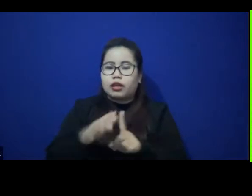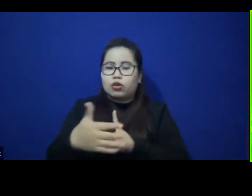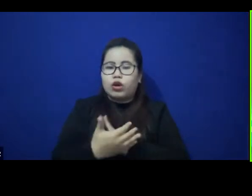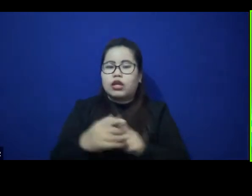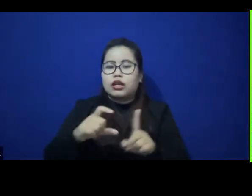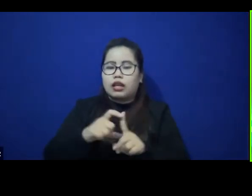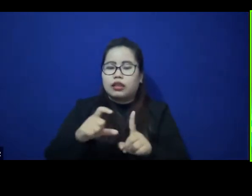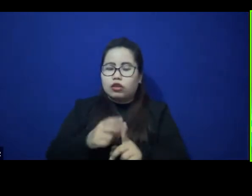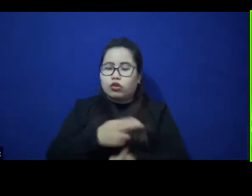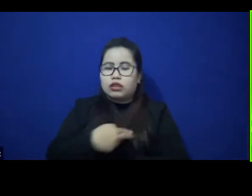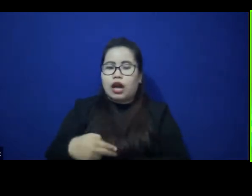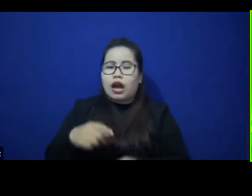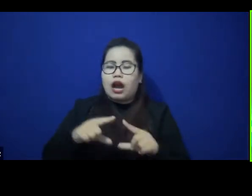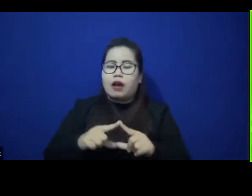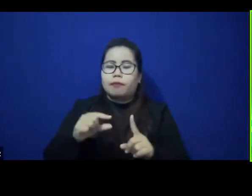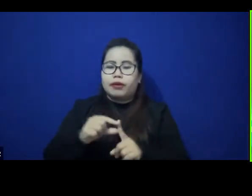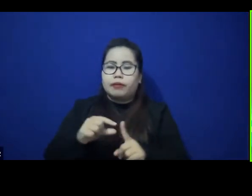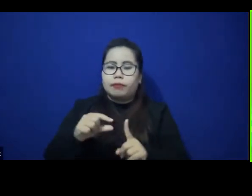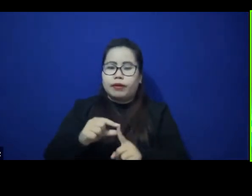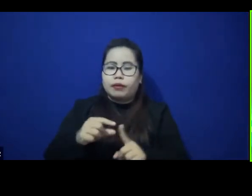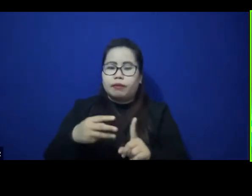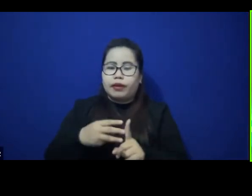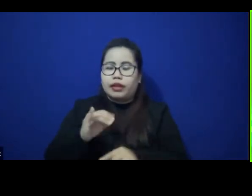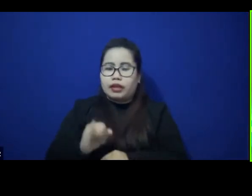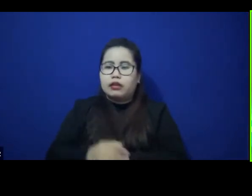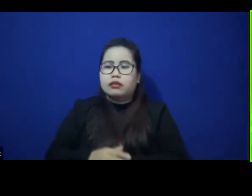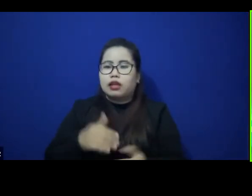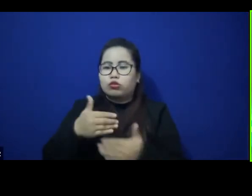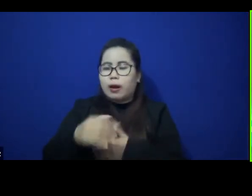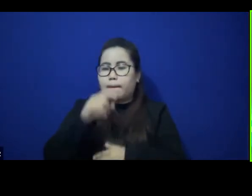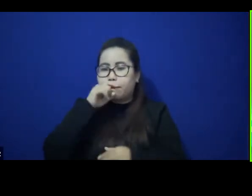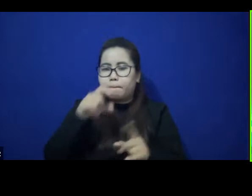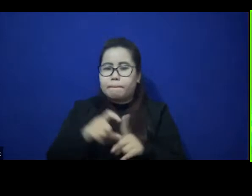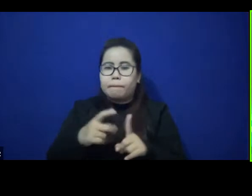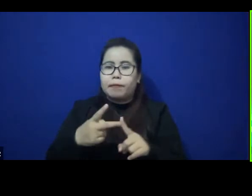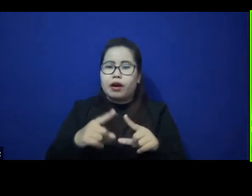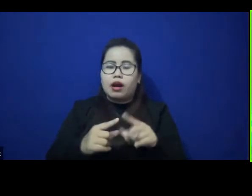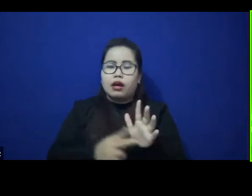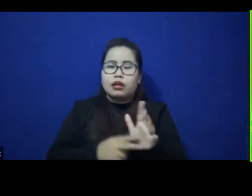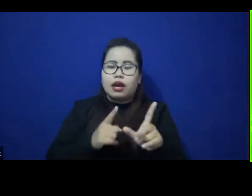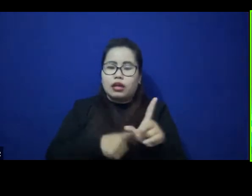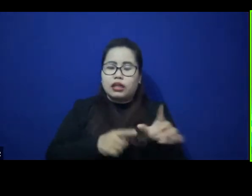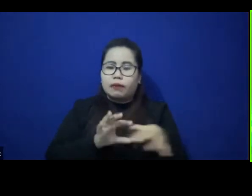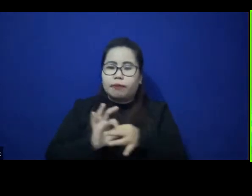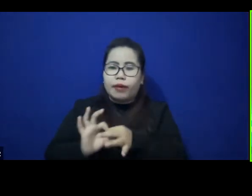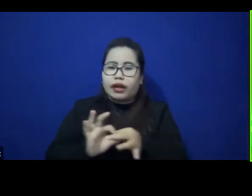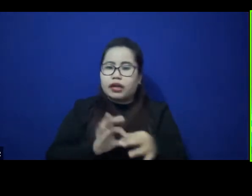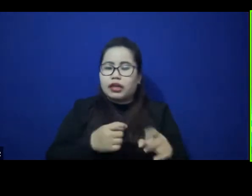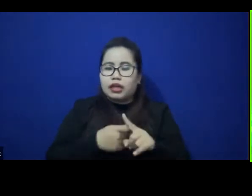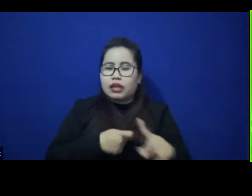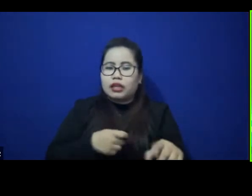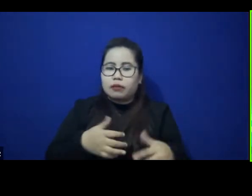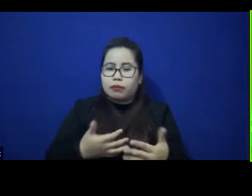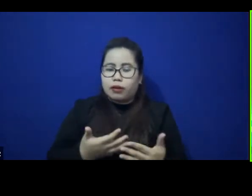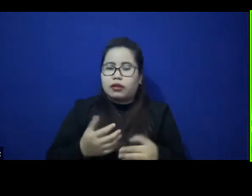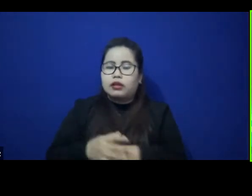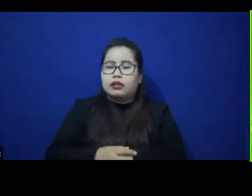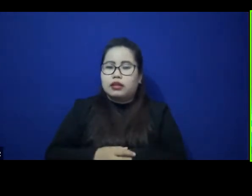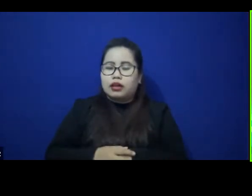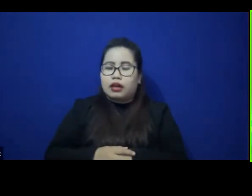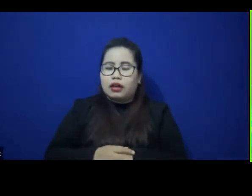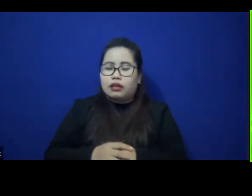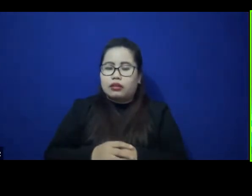APBD i dan Pak Dani kobra ta selaku partner dari cangke advantage